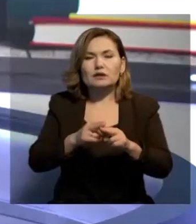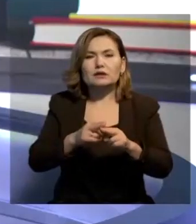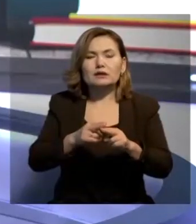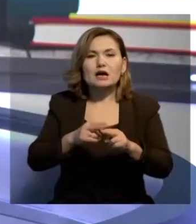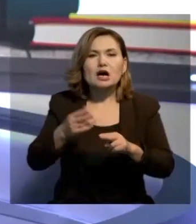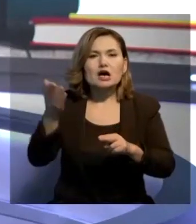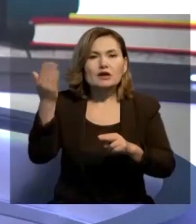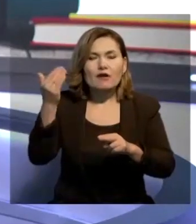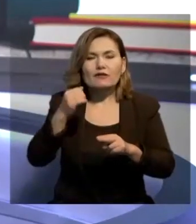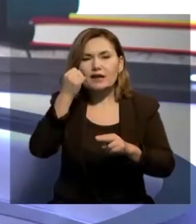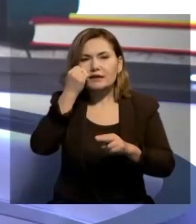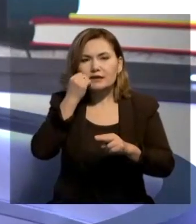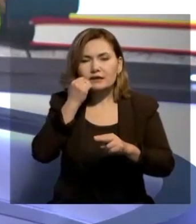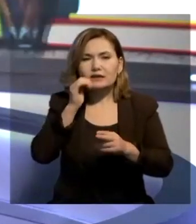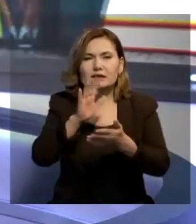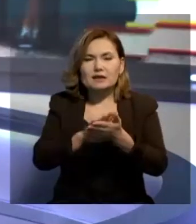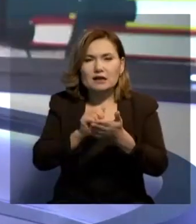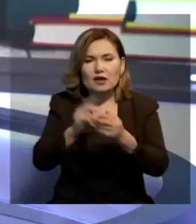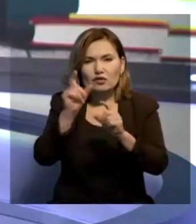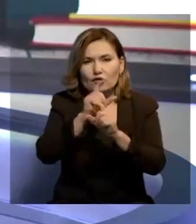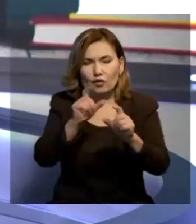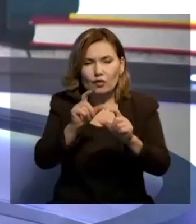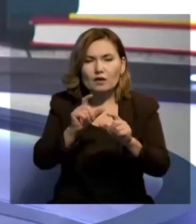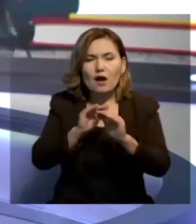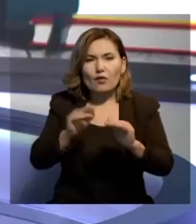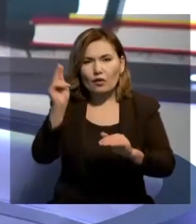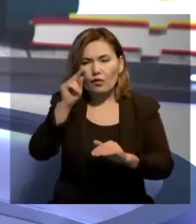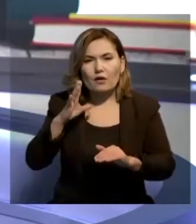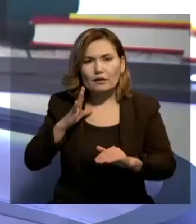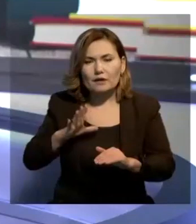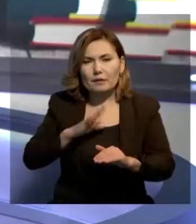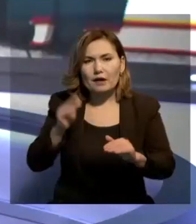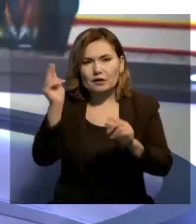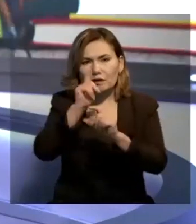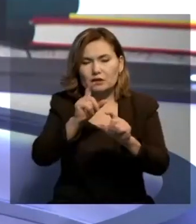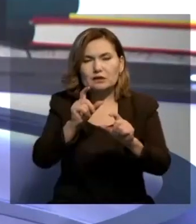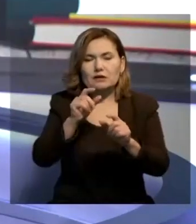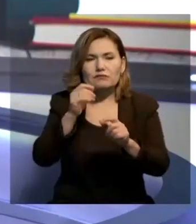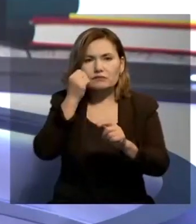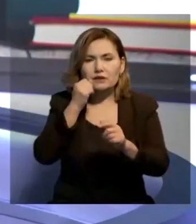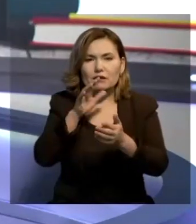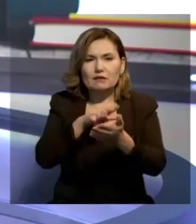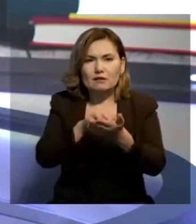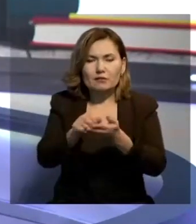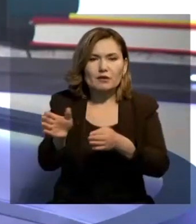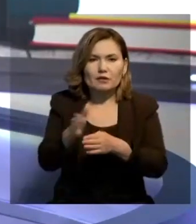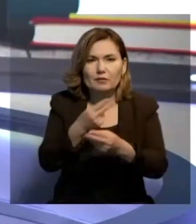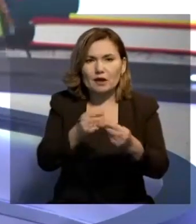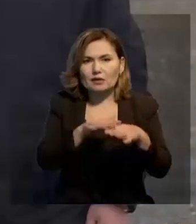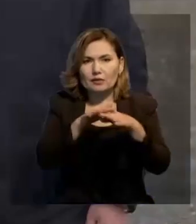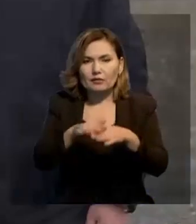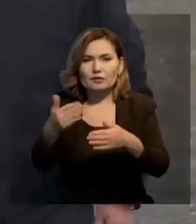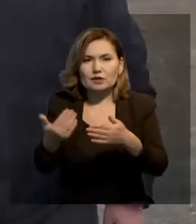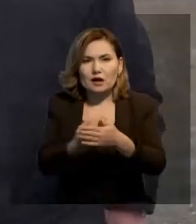ескі ғимаратта оқып келген еді. Білім ордасын тұрғызуға облыстық бюджеттен 500 миллион теңге бөлінген. Тілшіміз Азамат Қасым баяндасын.